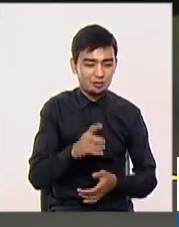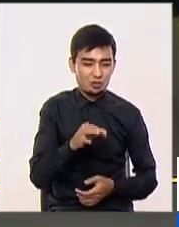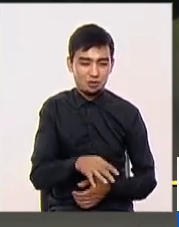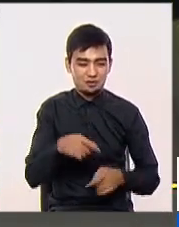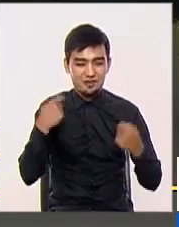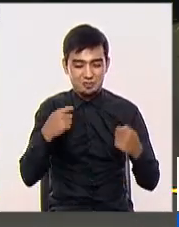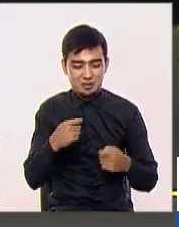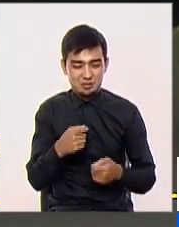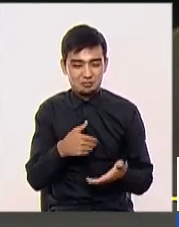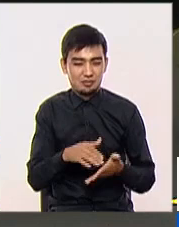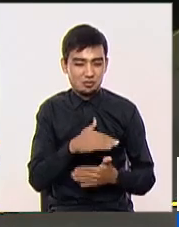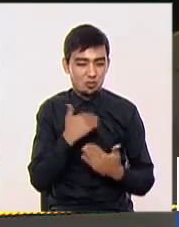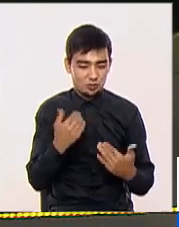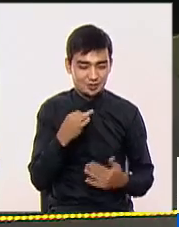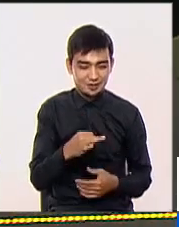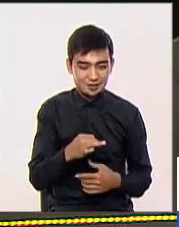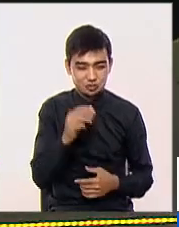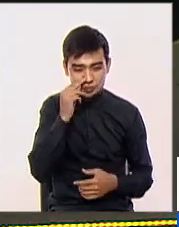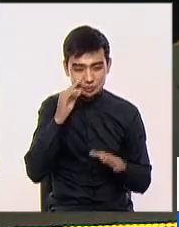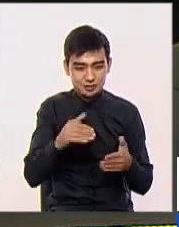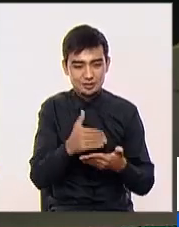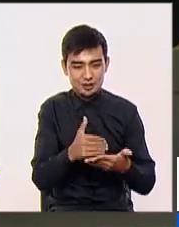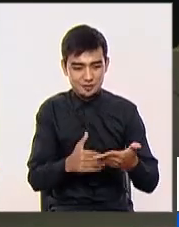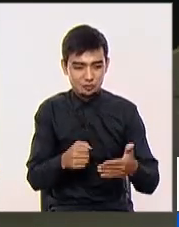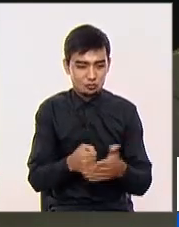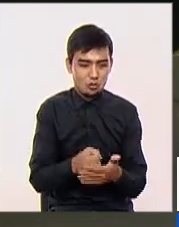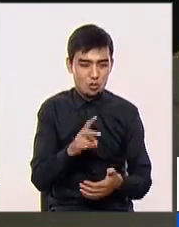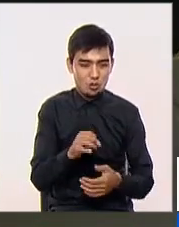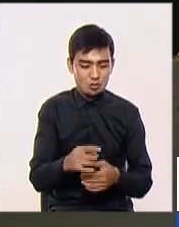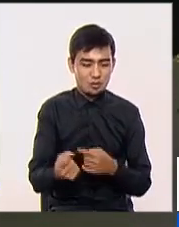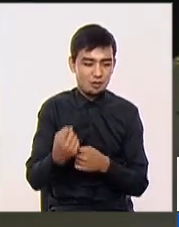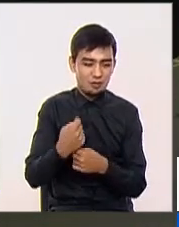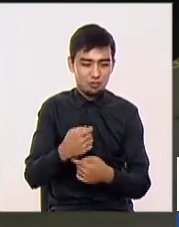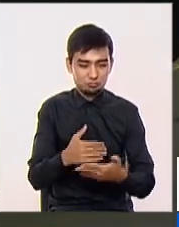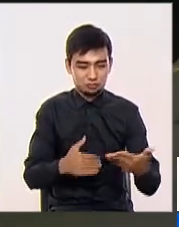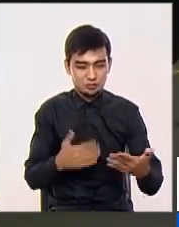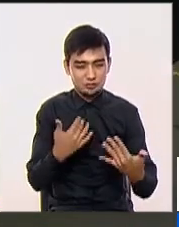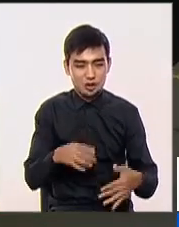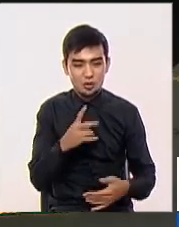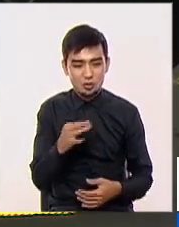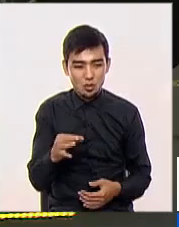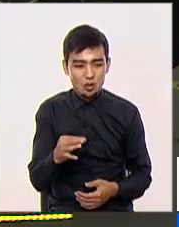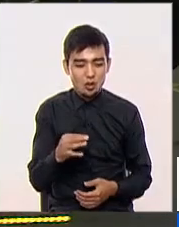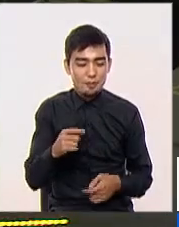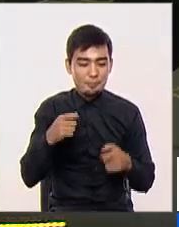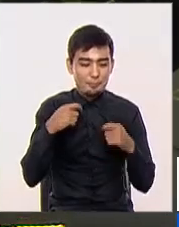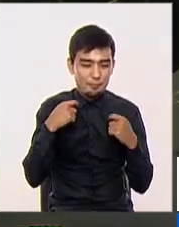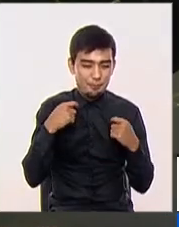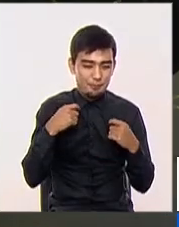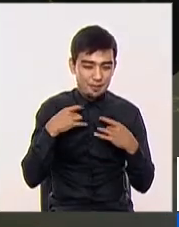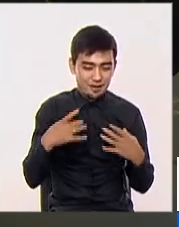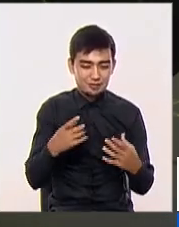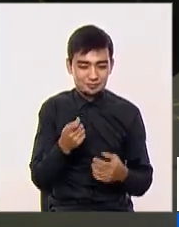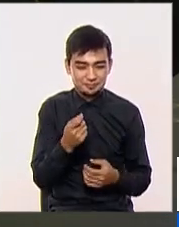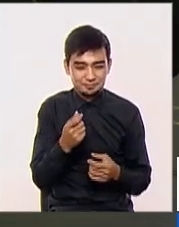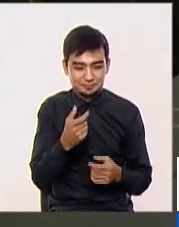торжеств. Рестораторы Шымкента говорят, что график расписан до ноября. Вот только праздники стали чуть скромнее. Анастасия Новикова